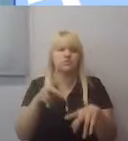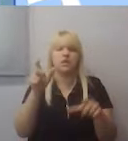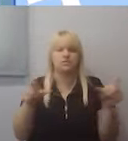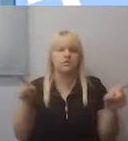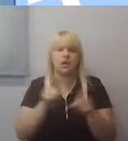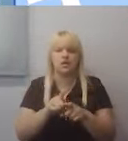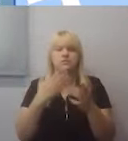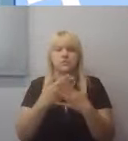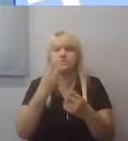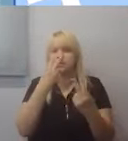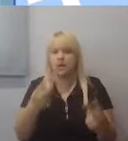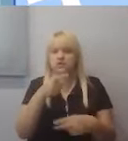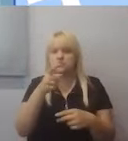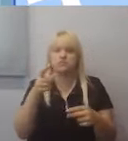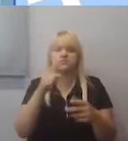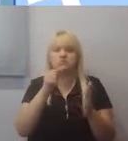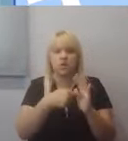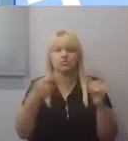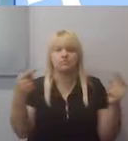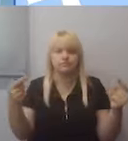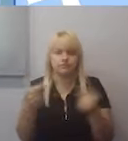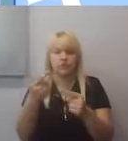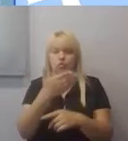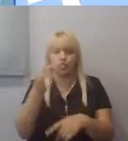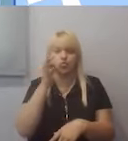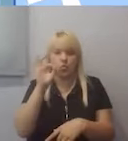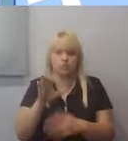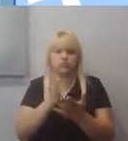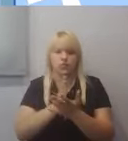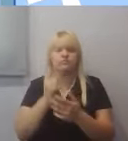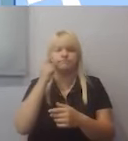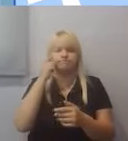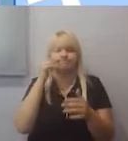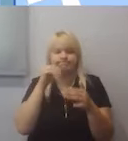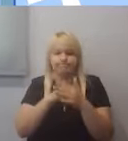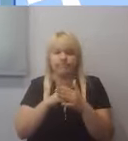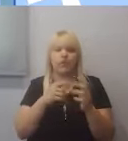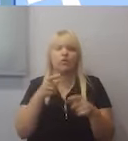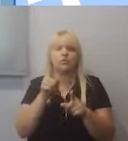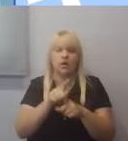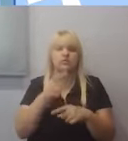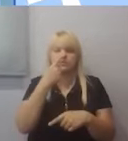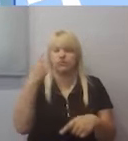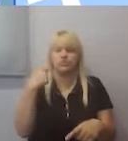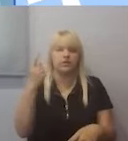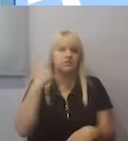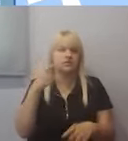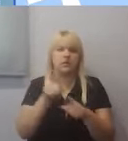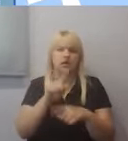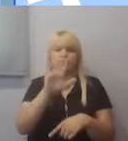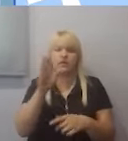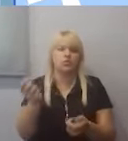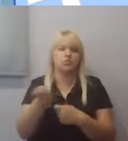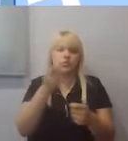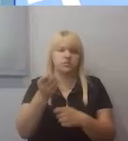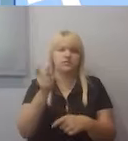jautājums vairāk attiecās uz jūsu kompetenci noteikti paturiet to prātā nupat tātad dzirdējām valsts ugunsdzēsības dienesta civilās aizsardzības